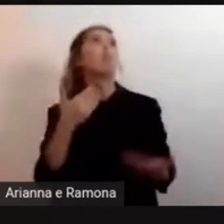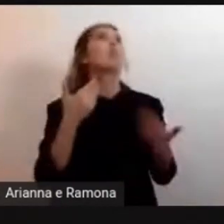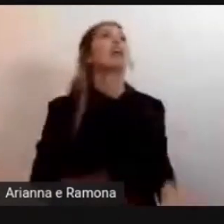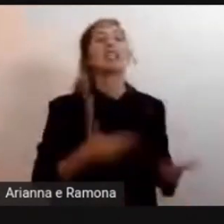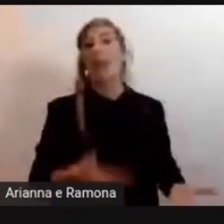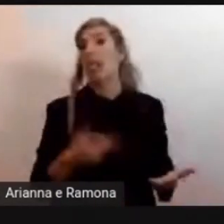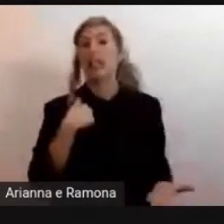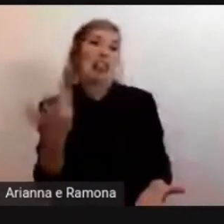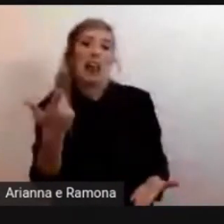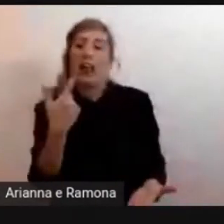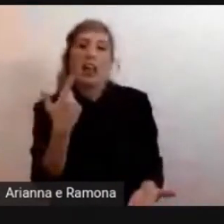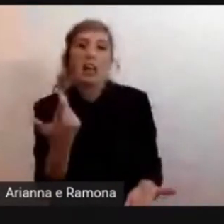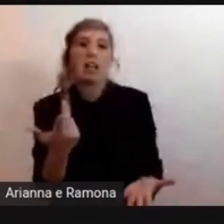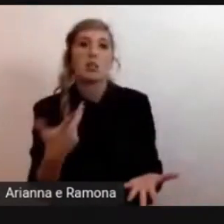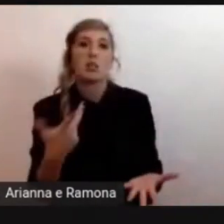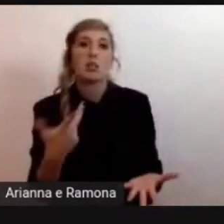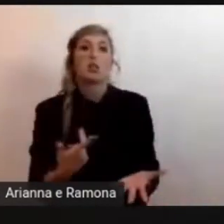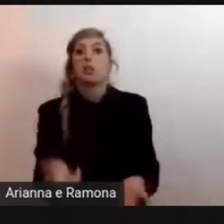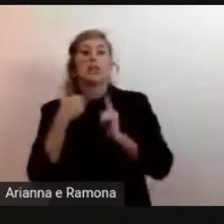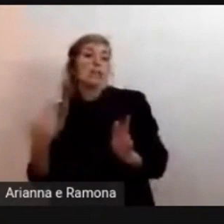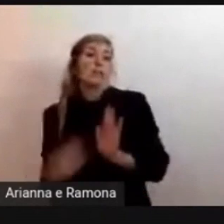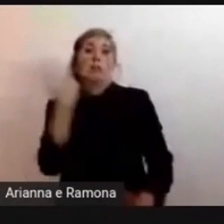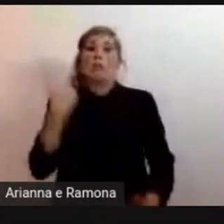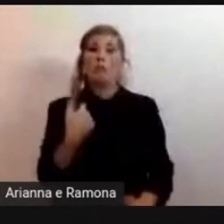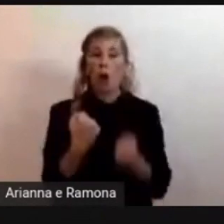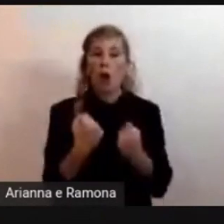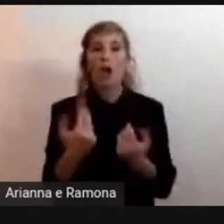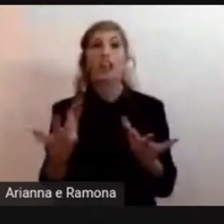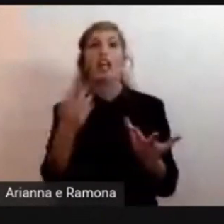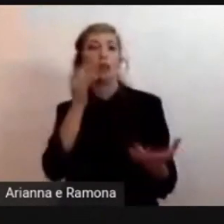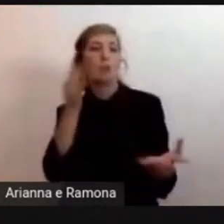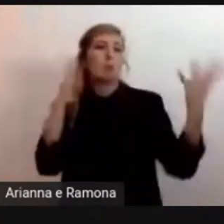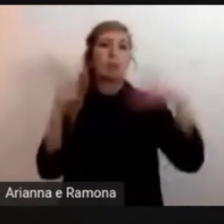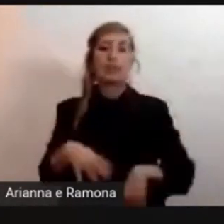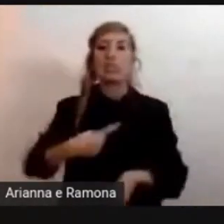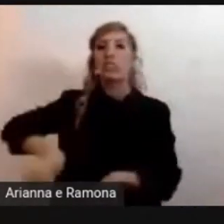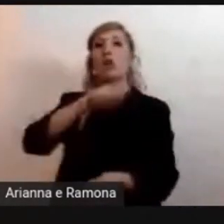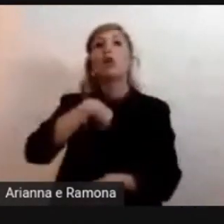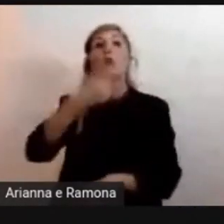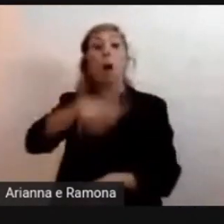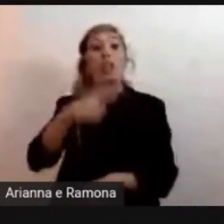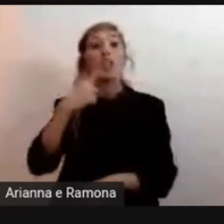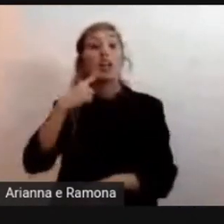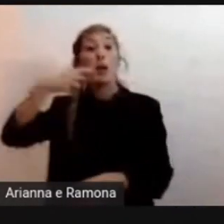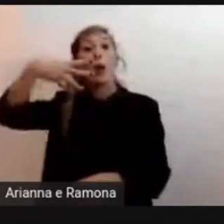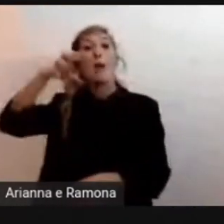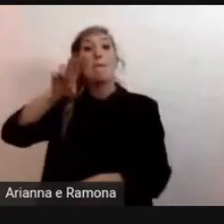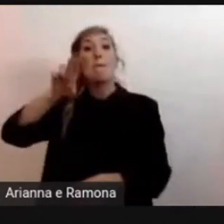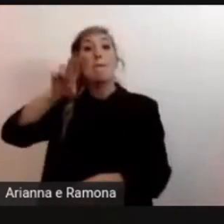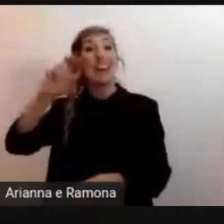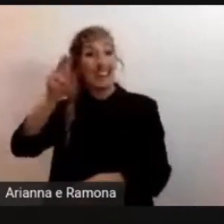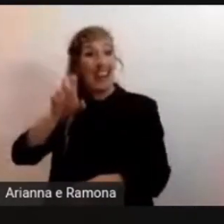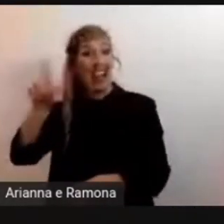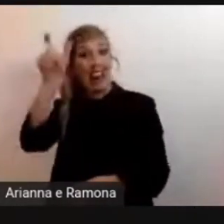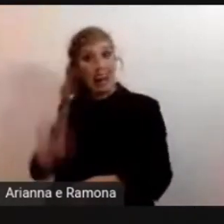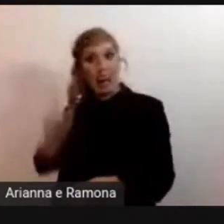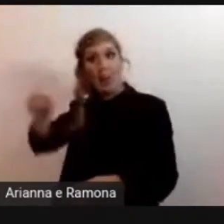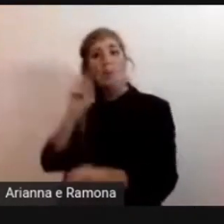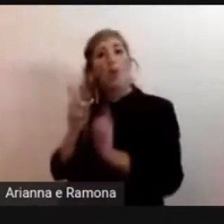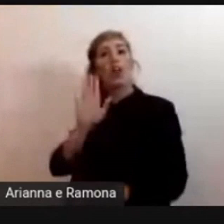o poi ecco perché anche la politica di mentali che è stata una politica di